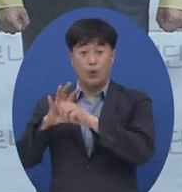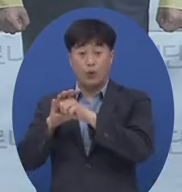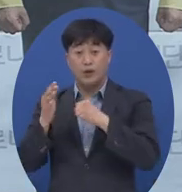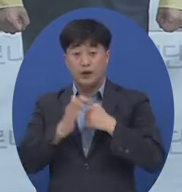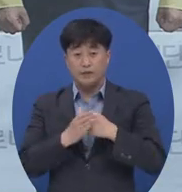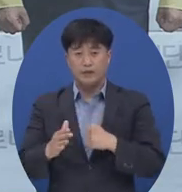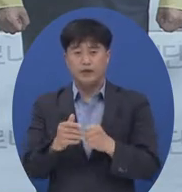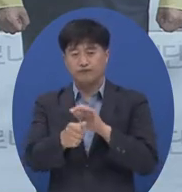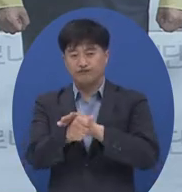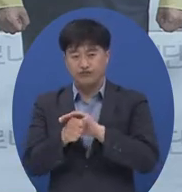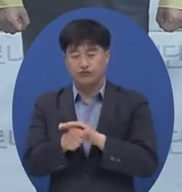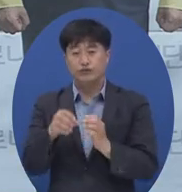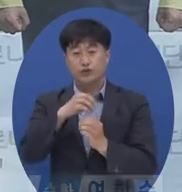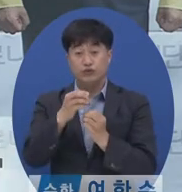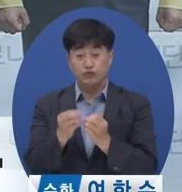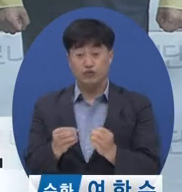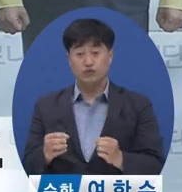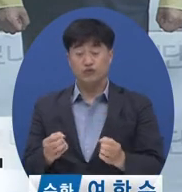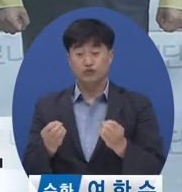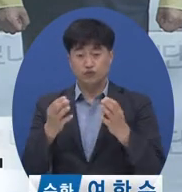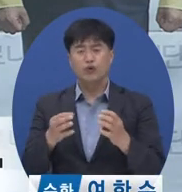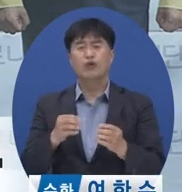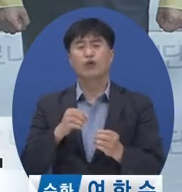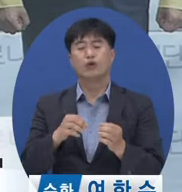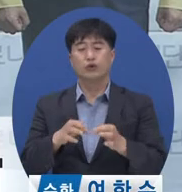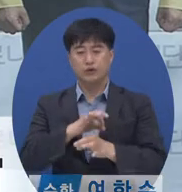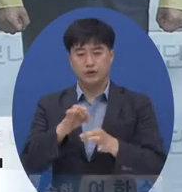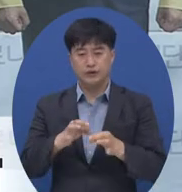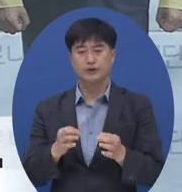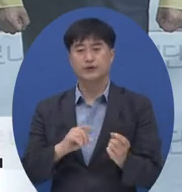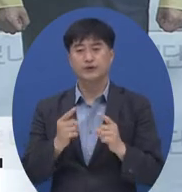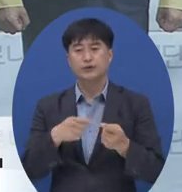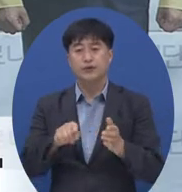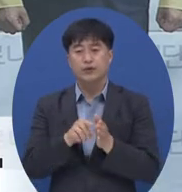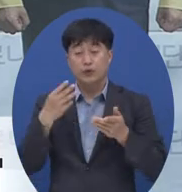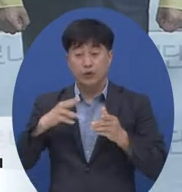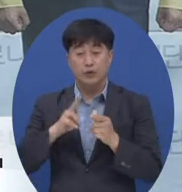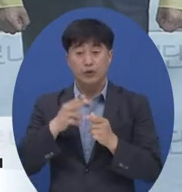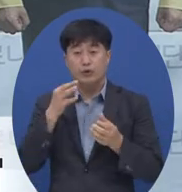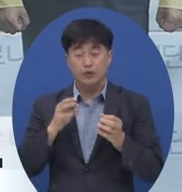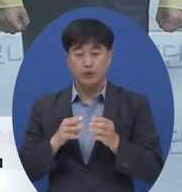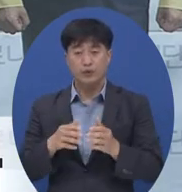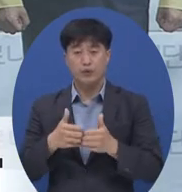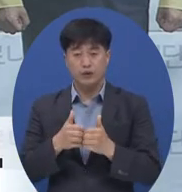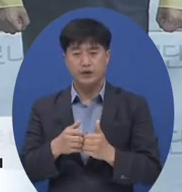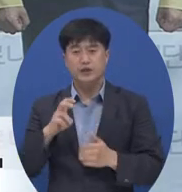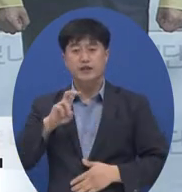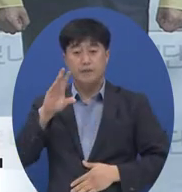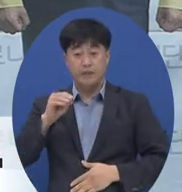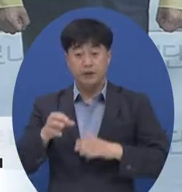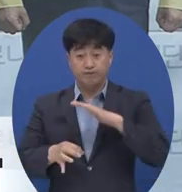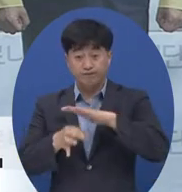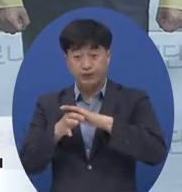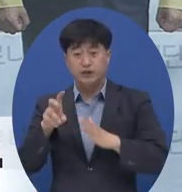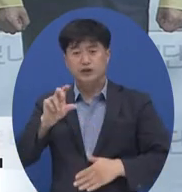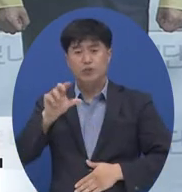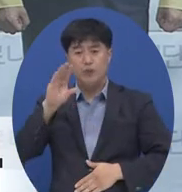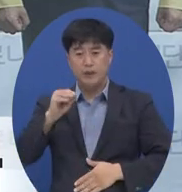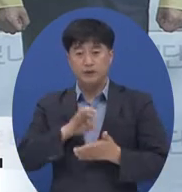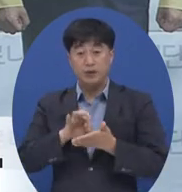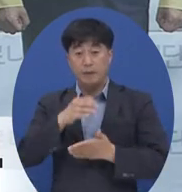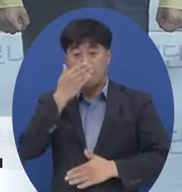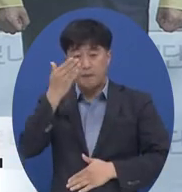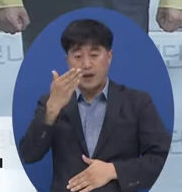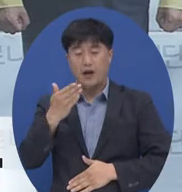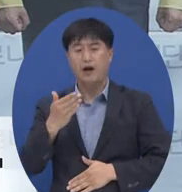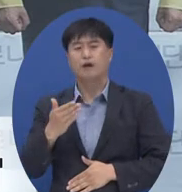코로나19로 인해 위축된 추석 경기를 살리기 위해 경기도와 경기도의회가 20만 원을 충전하면 25만 원어치를 쓸수